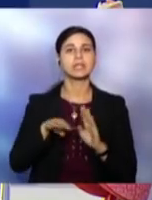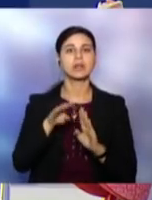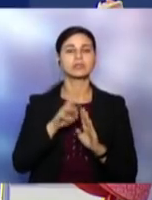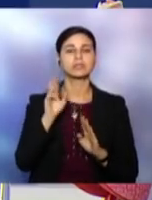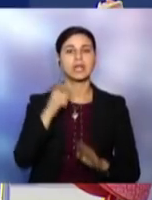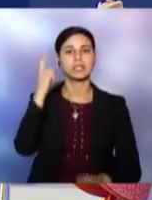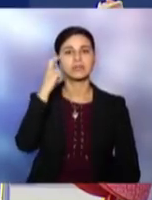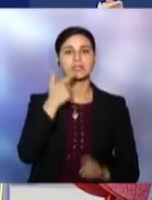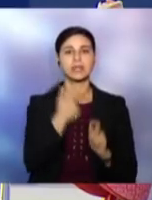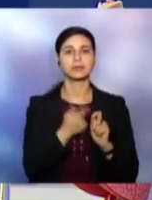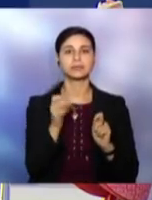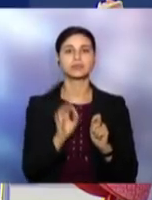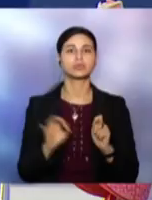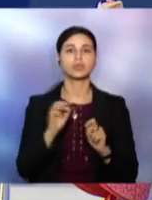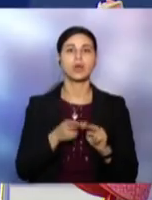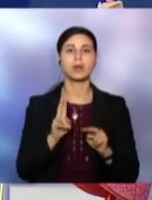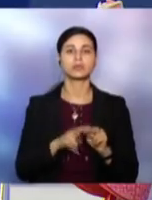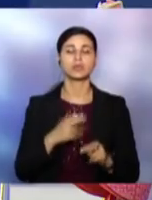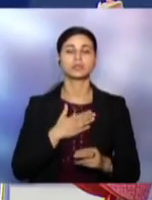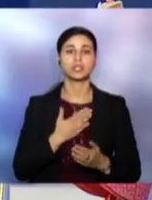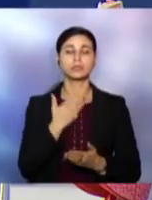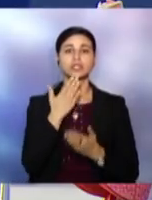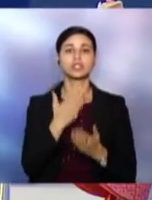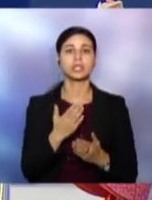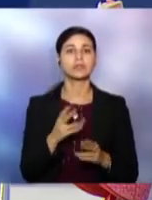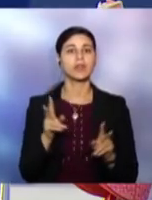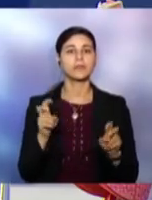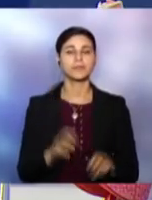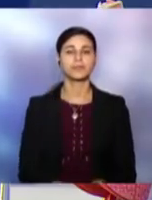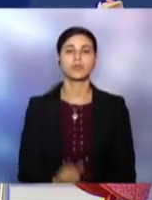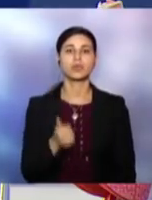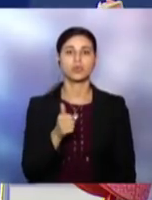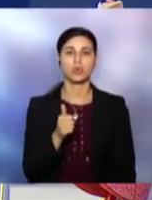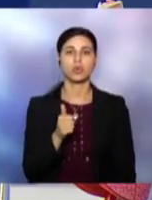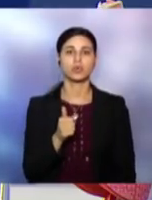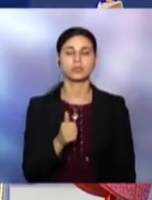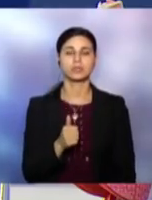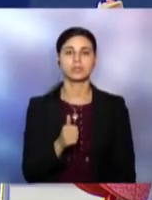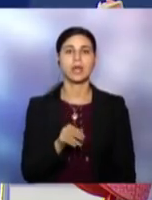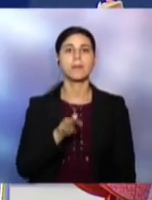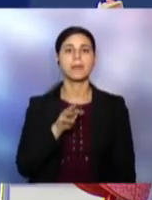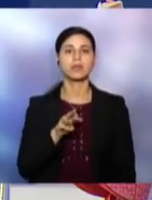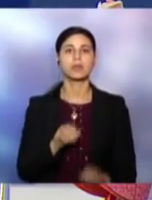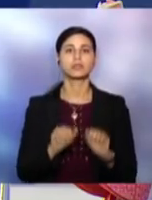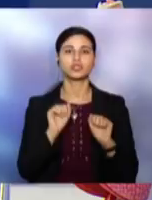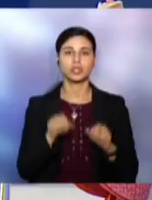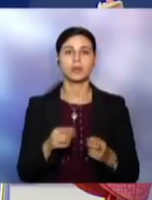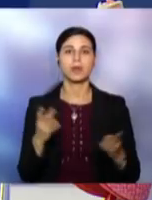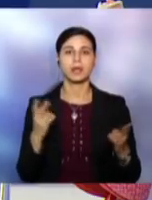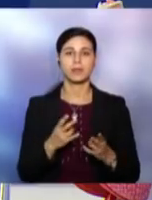ტვინის დღეგრძელობასთან დაკავშირებით. ამიტომ ჩემი კითხვა მდგომარეობს შემდეგში. როგორი მეთოდები შეიძლება